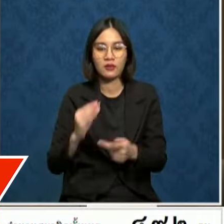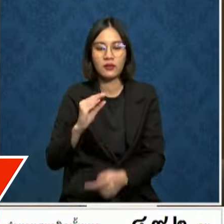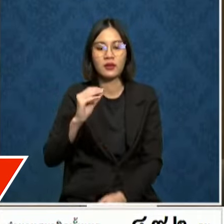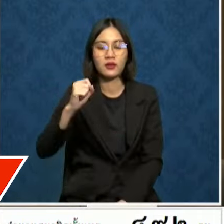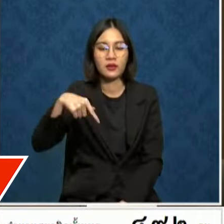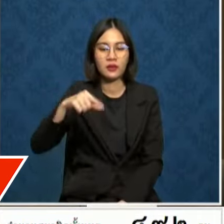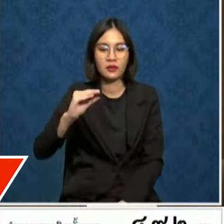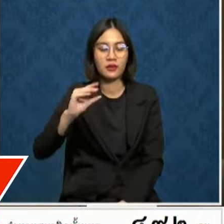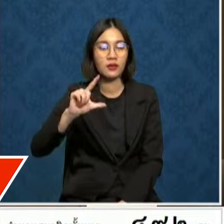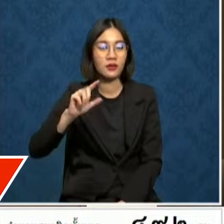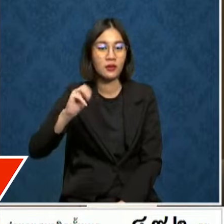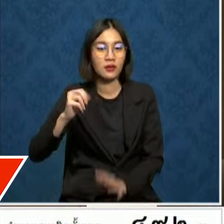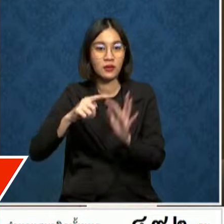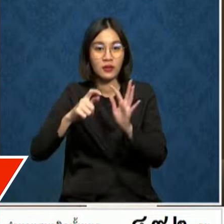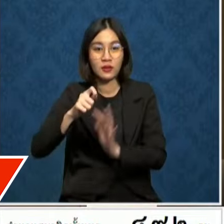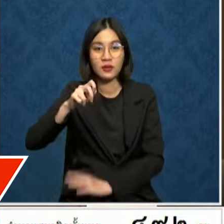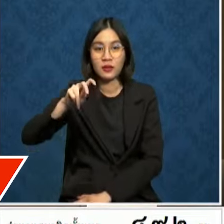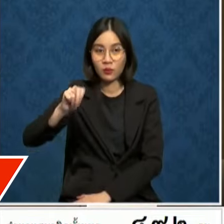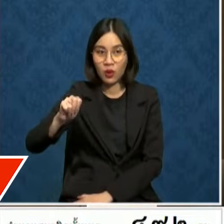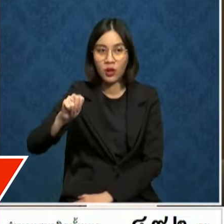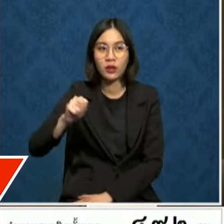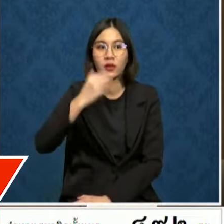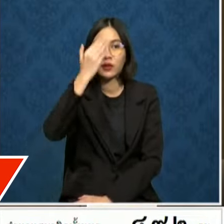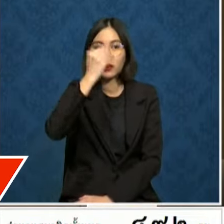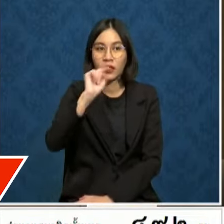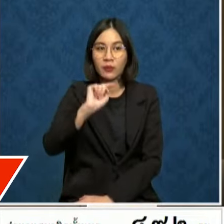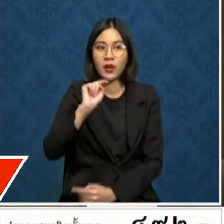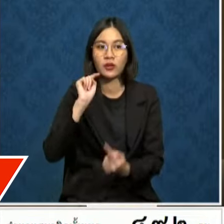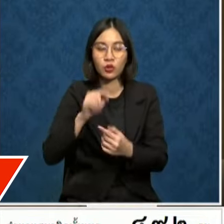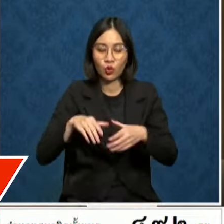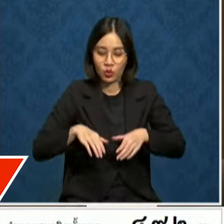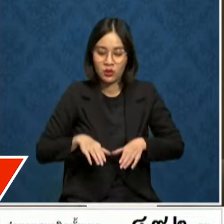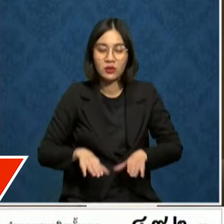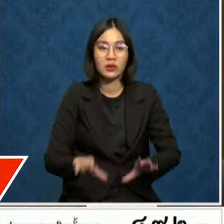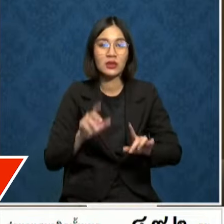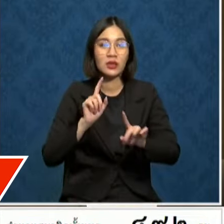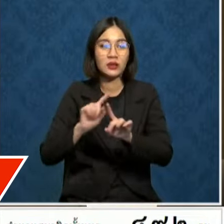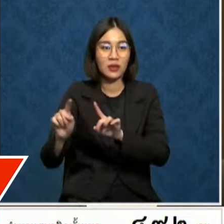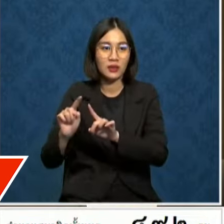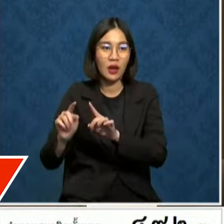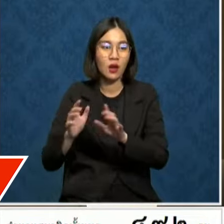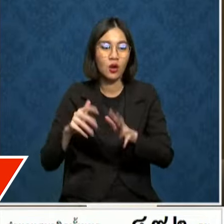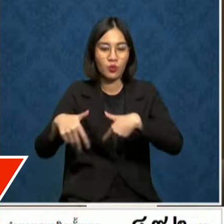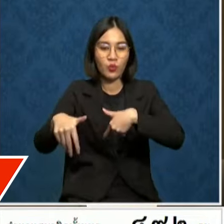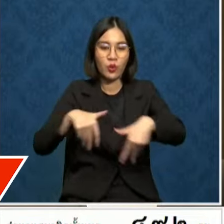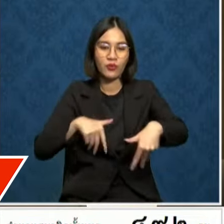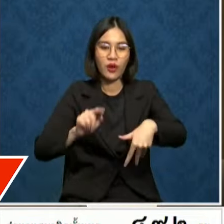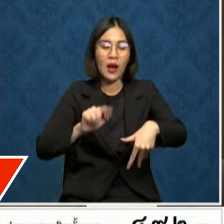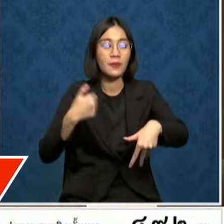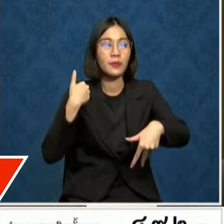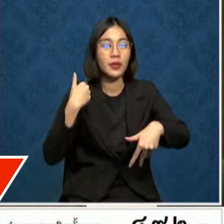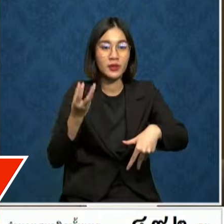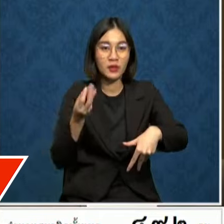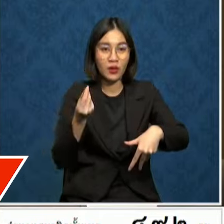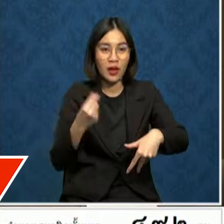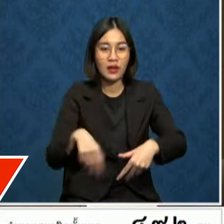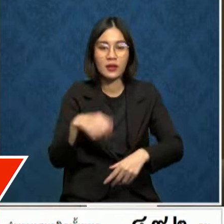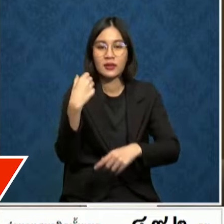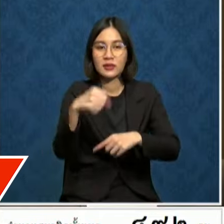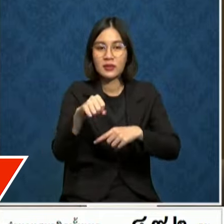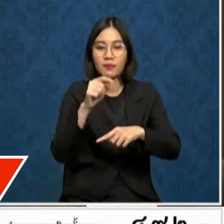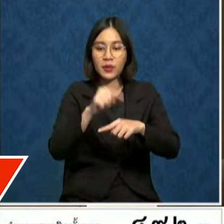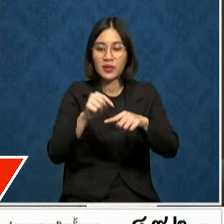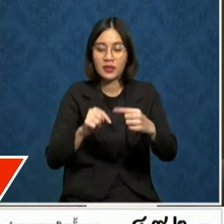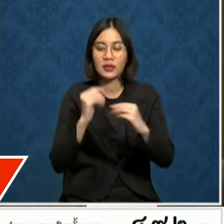ตูวาลูวานูอาตูค่ะเนื่องจากมีอัตราการเกิดที่สูงแล้วก็คาดว่าประชากรในแปซิฟิกจะมีจำนวนถึงร้อยละ 10